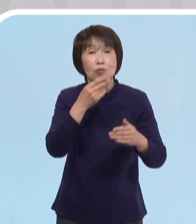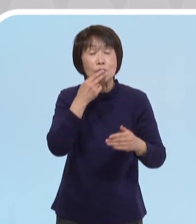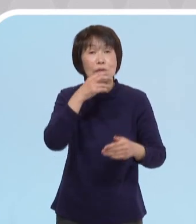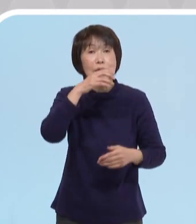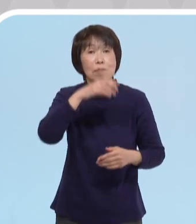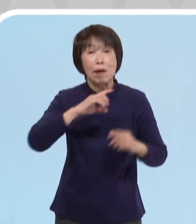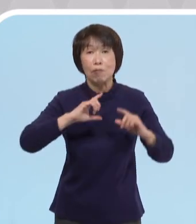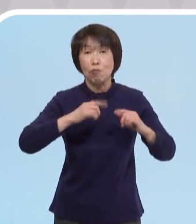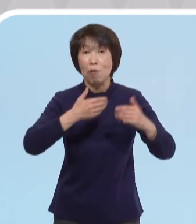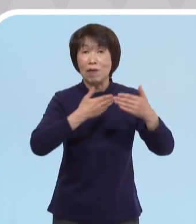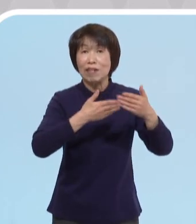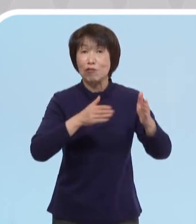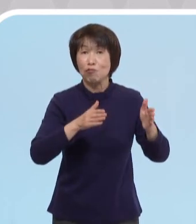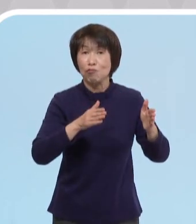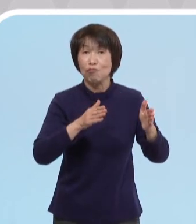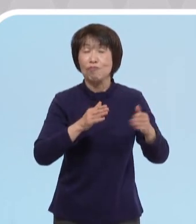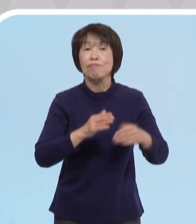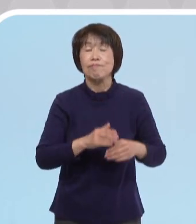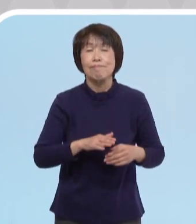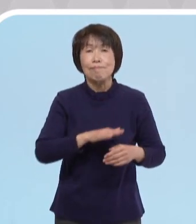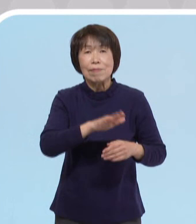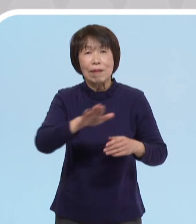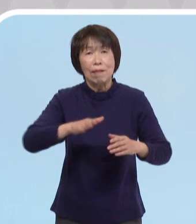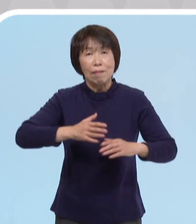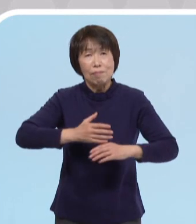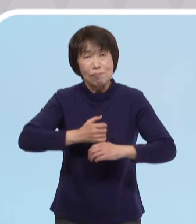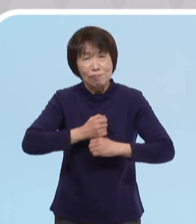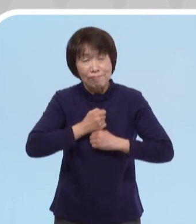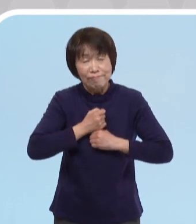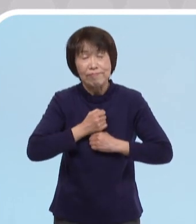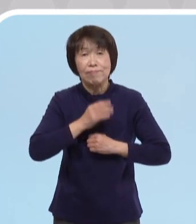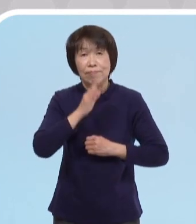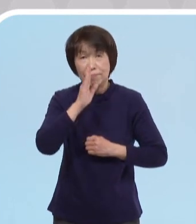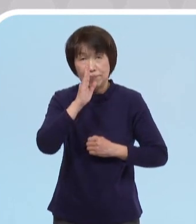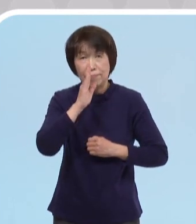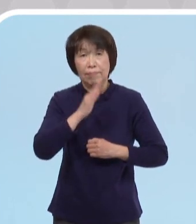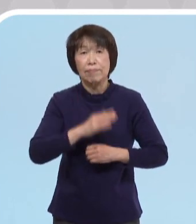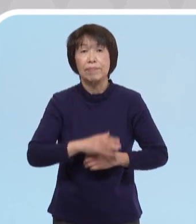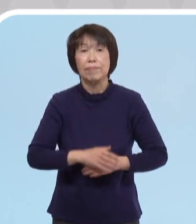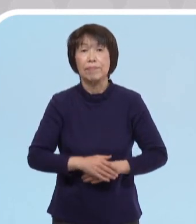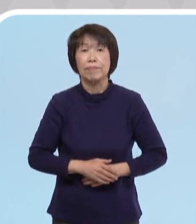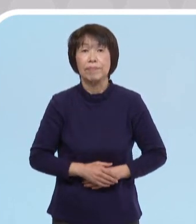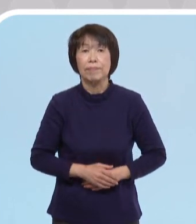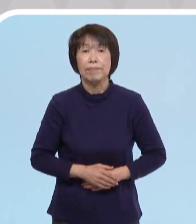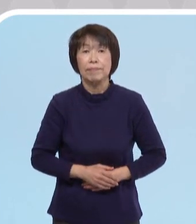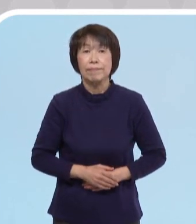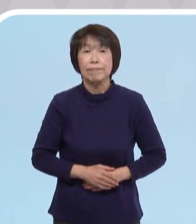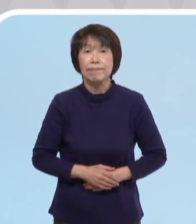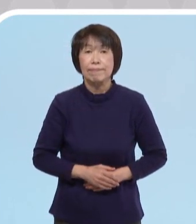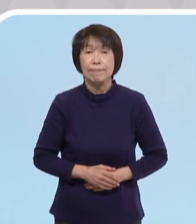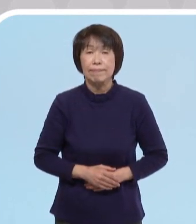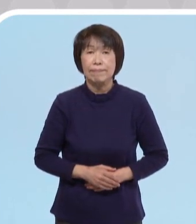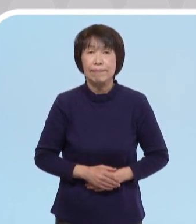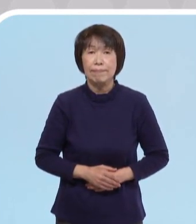煙所、更衣室などです。皆さん特に注意しましょう。